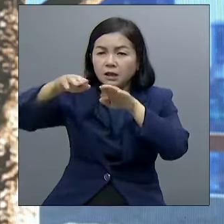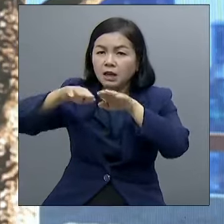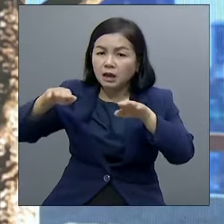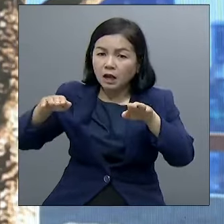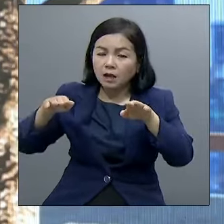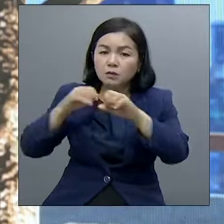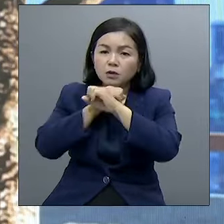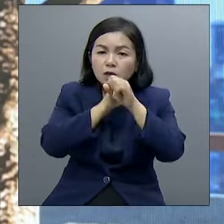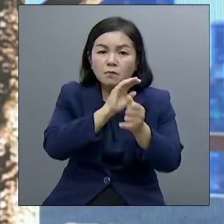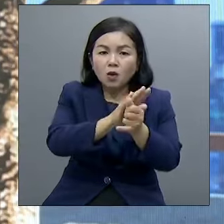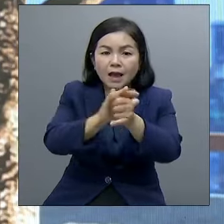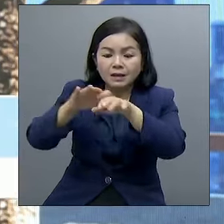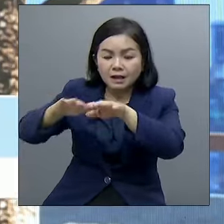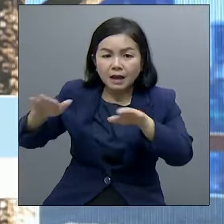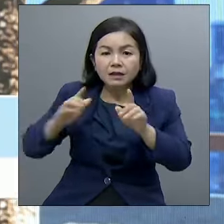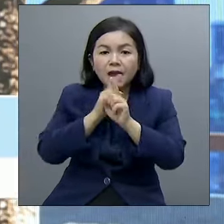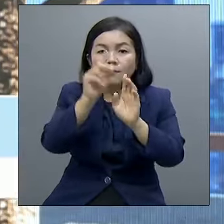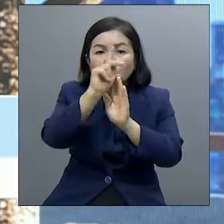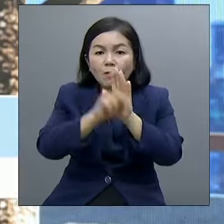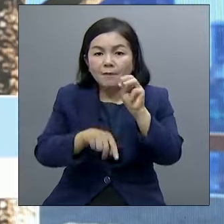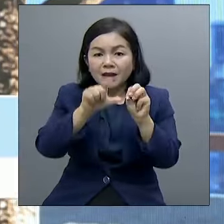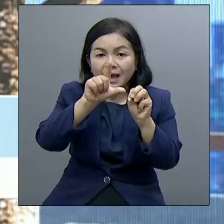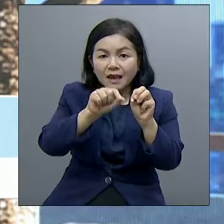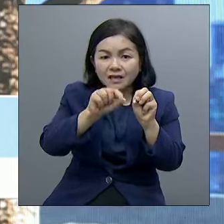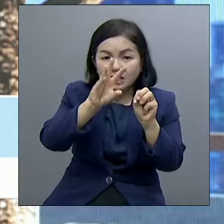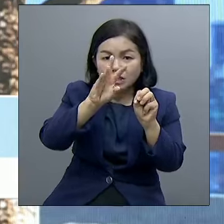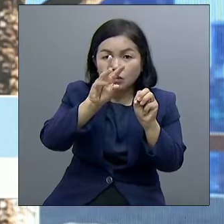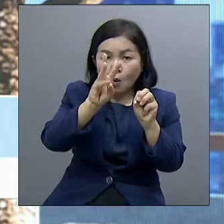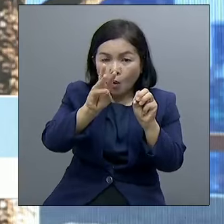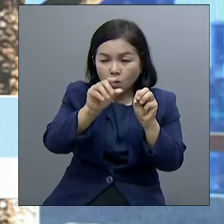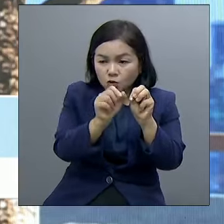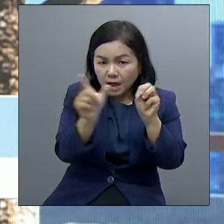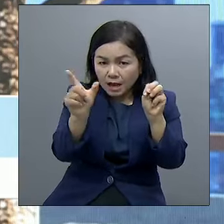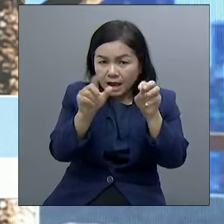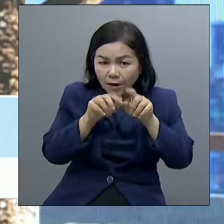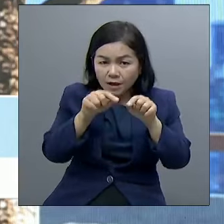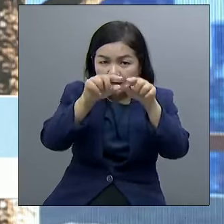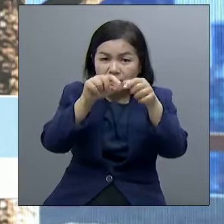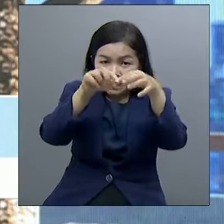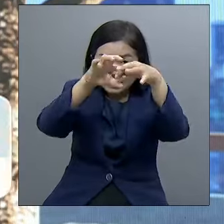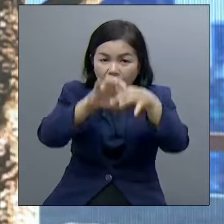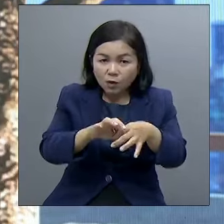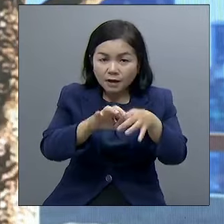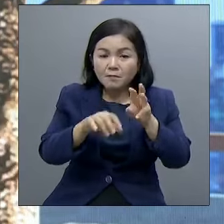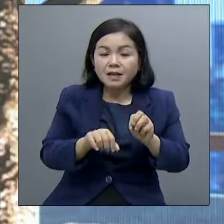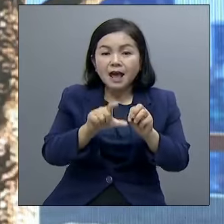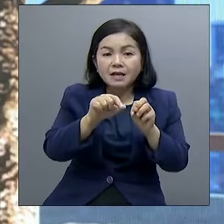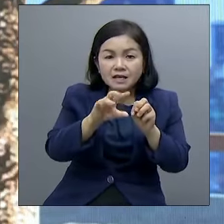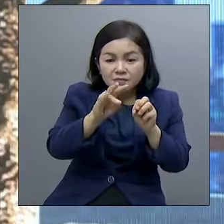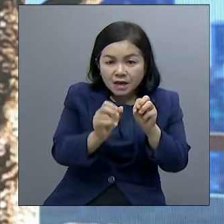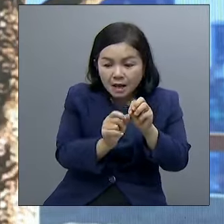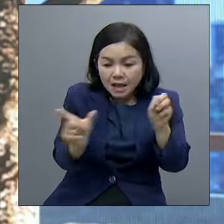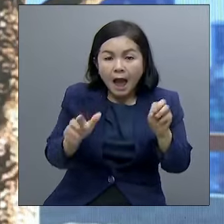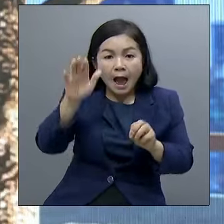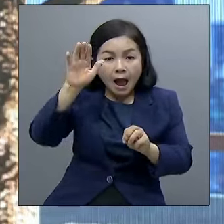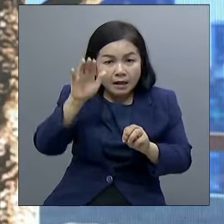เด็กนั่นแหละเมื่อกี้มาตรา26คราวนี้มาตราติดกันมาตรา27เขาบอกเลยนะครับมาตรา27เนี่ยบอกเลยว่าห้ามบันทึกภ